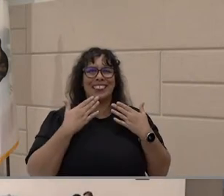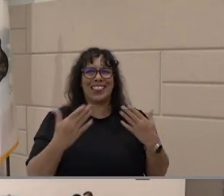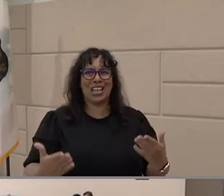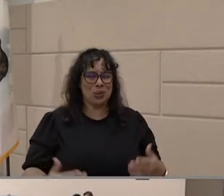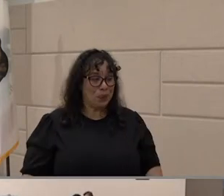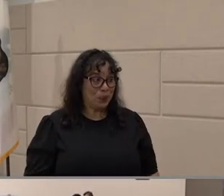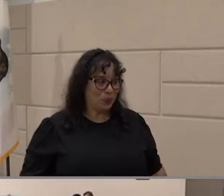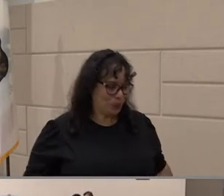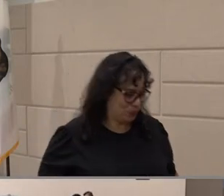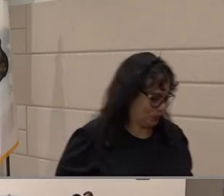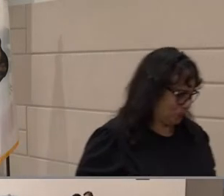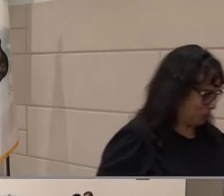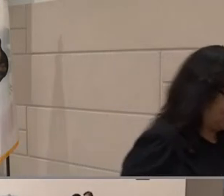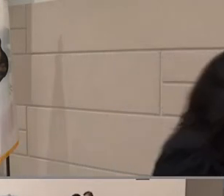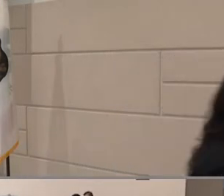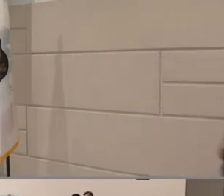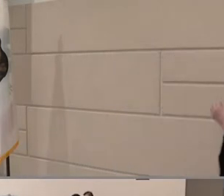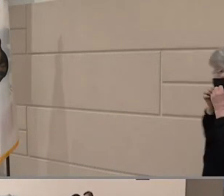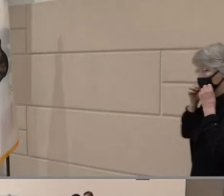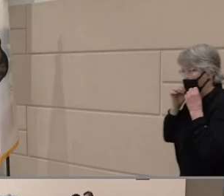សូមអរគុណ